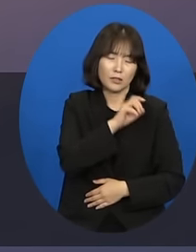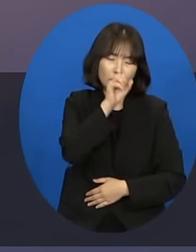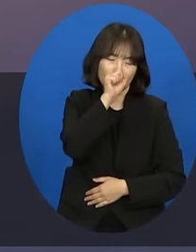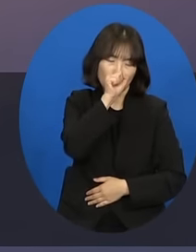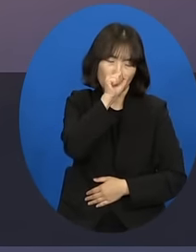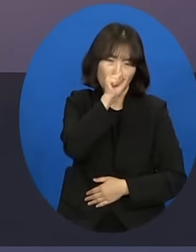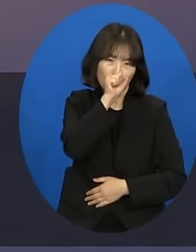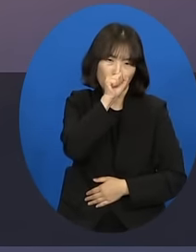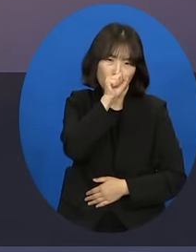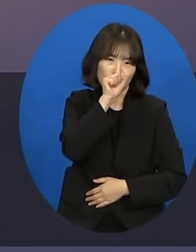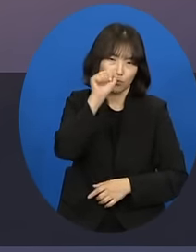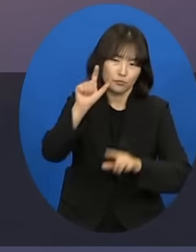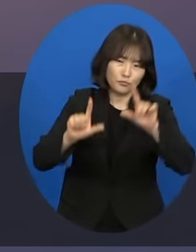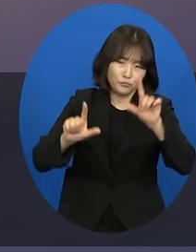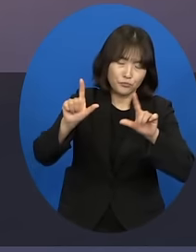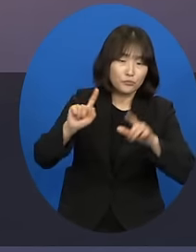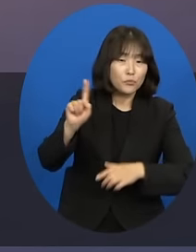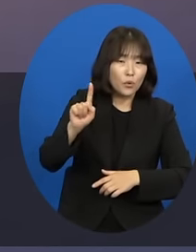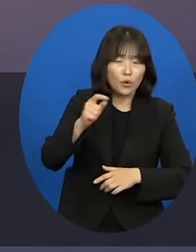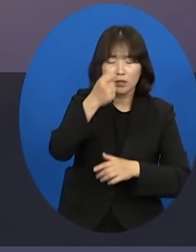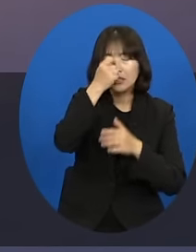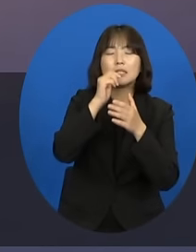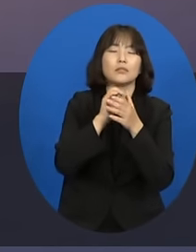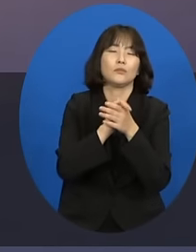자세는 기도입니다.